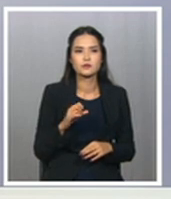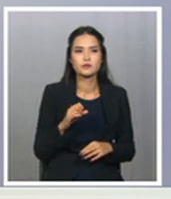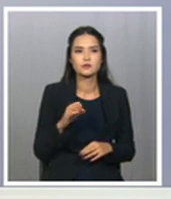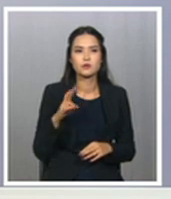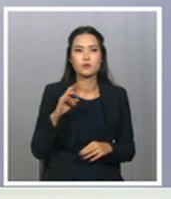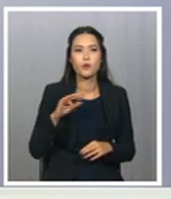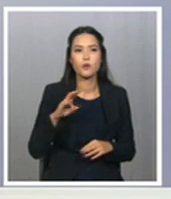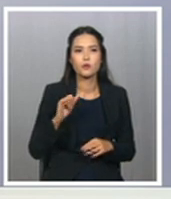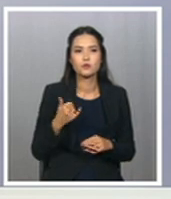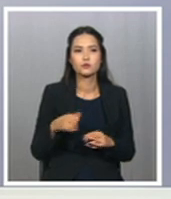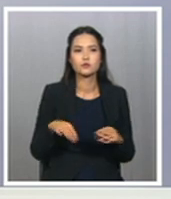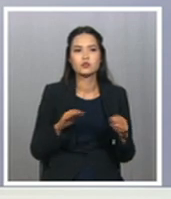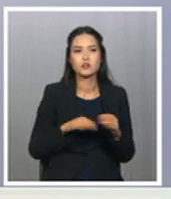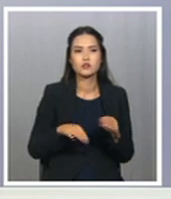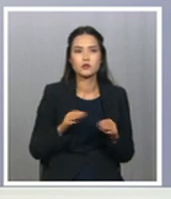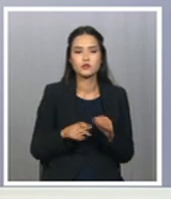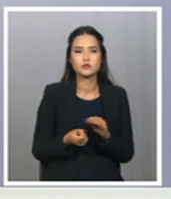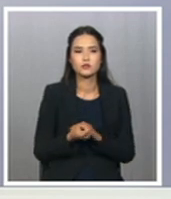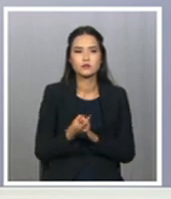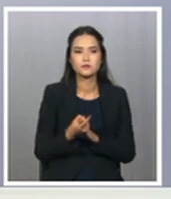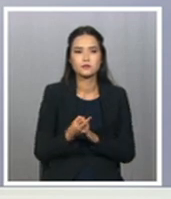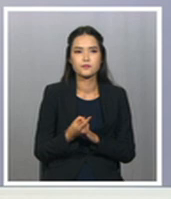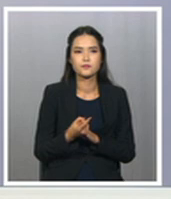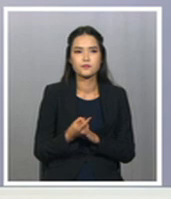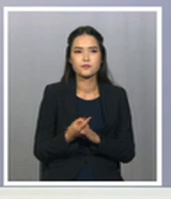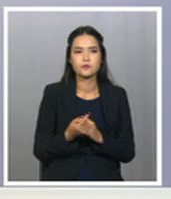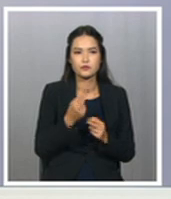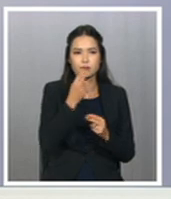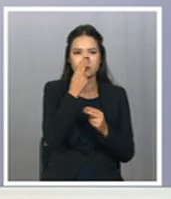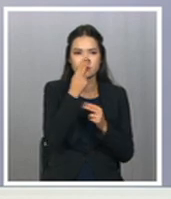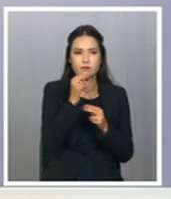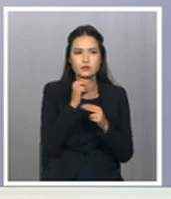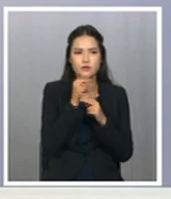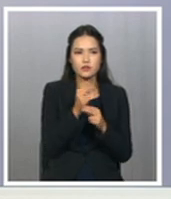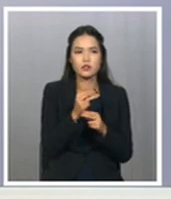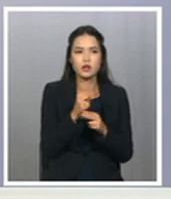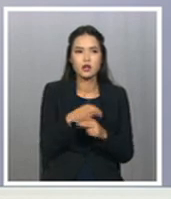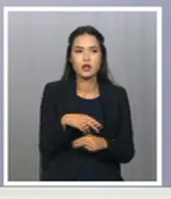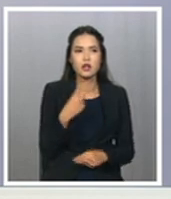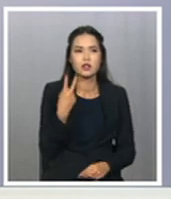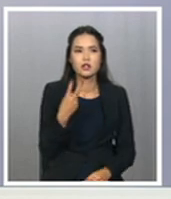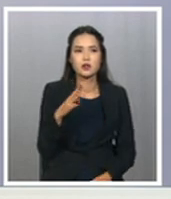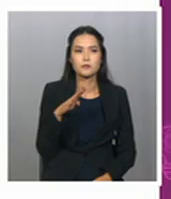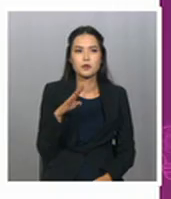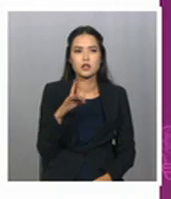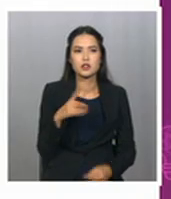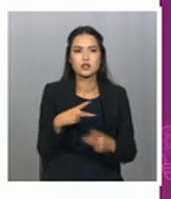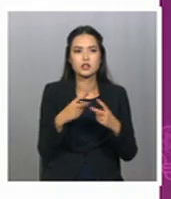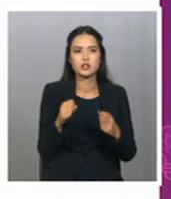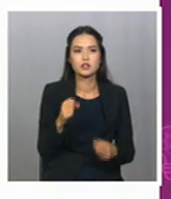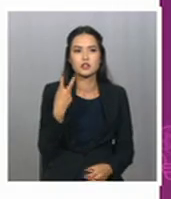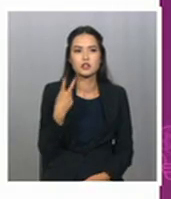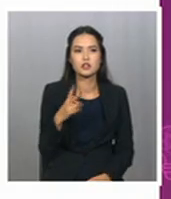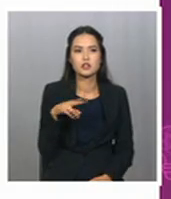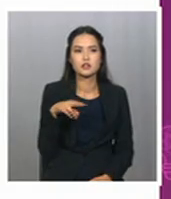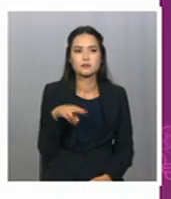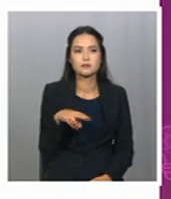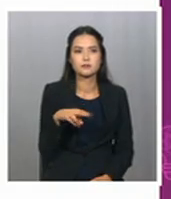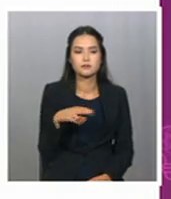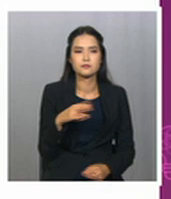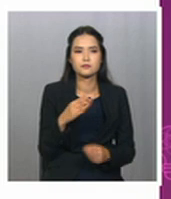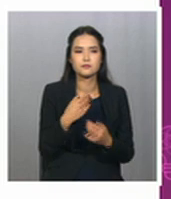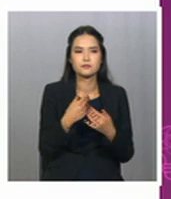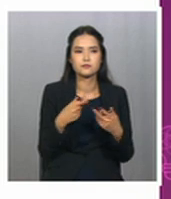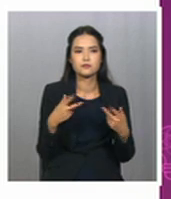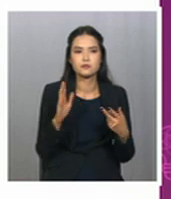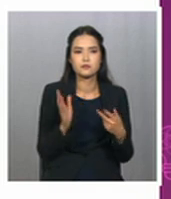конустың жасаушысы болады. Ал 12 пиге тең доғаның ұзындығы, ол конус табанындағы шеңбердің ұзындығына тең